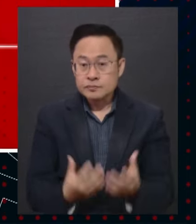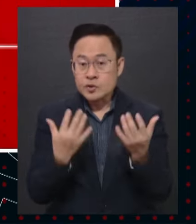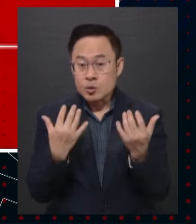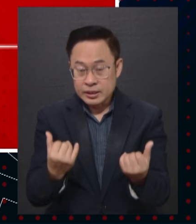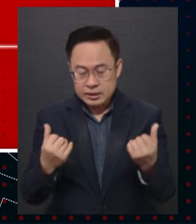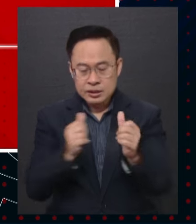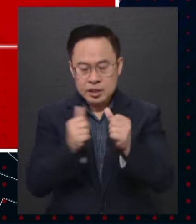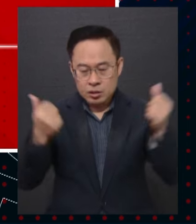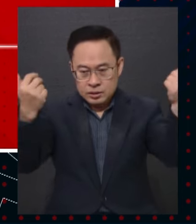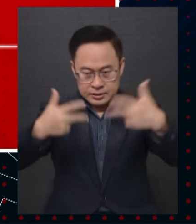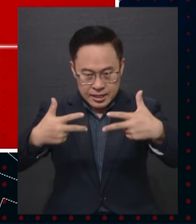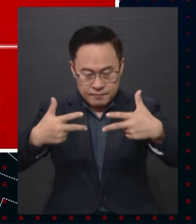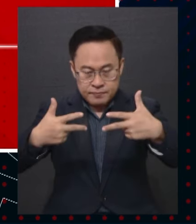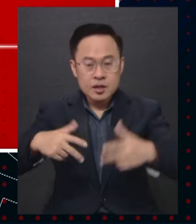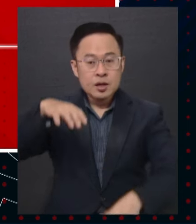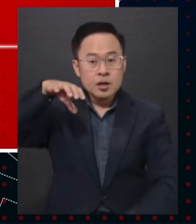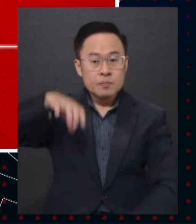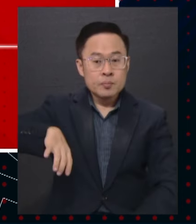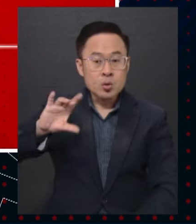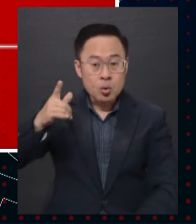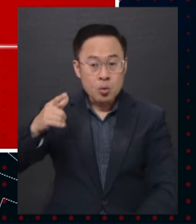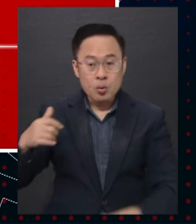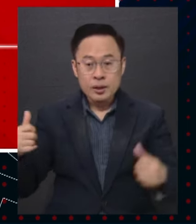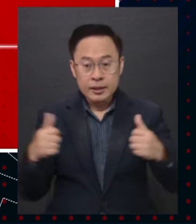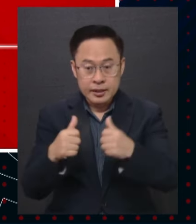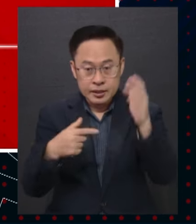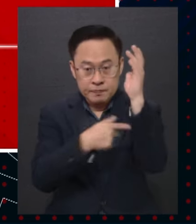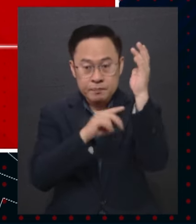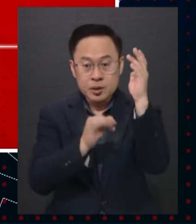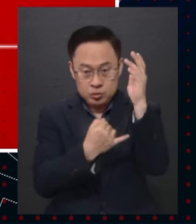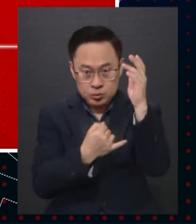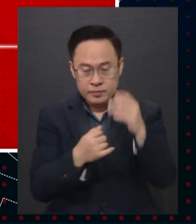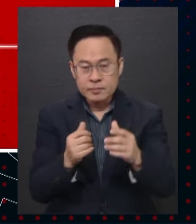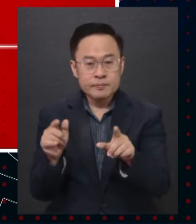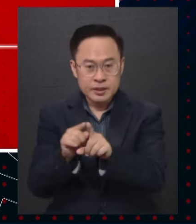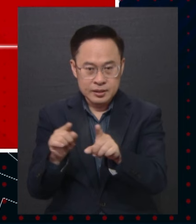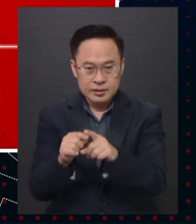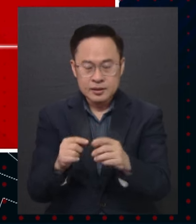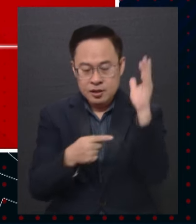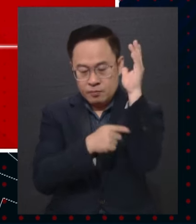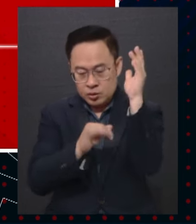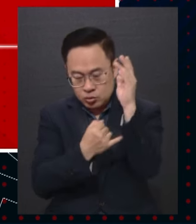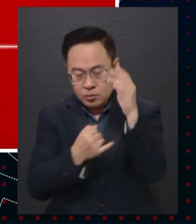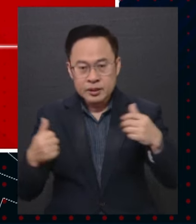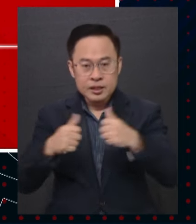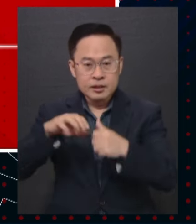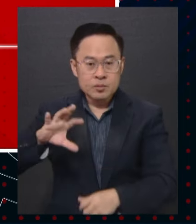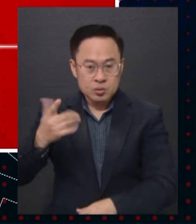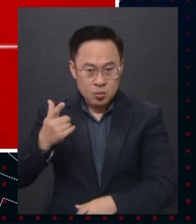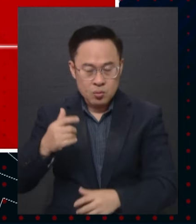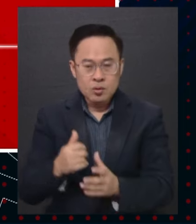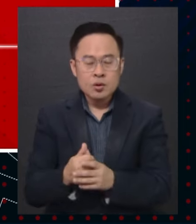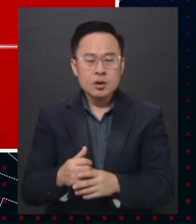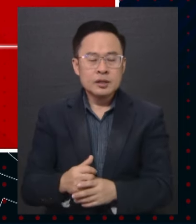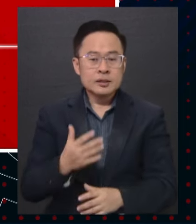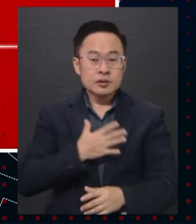ครับเมืองทองเจอประจวบครับนี่เป็นทีมที่โซนท้ายตารางลุ้นกันโดยตรงเลย 5:30 นะครับเล่นที่